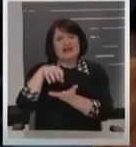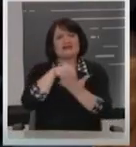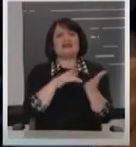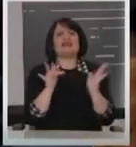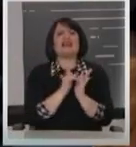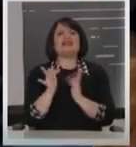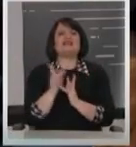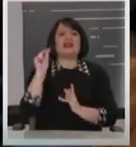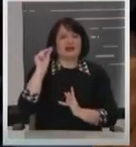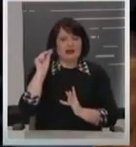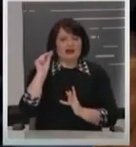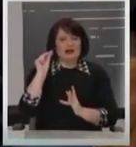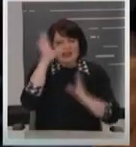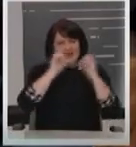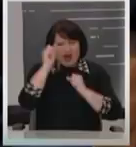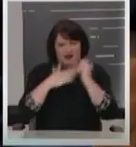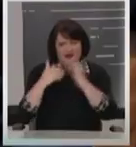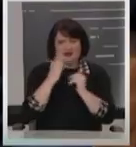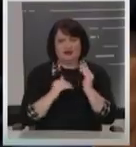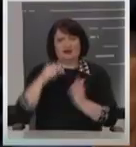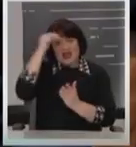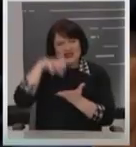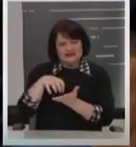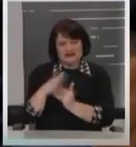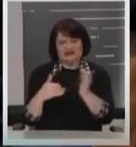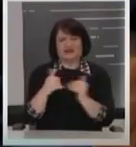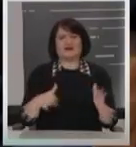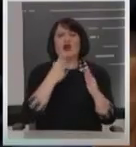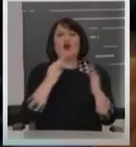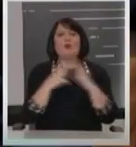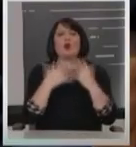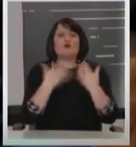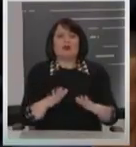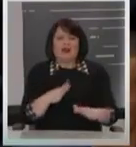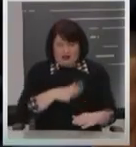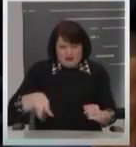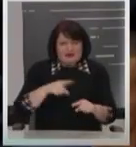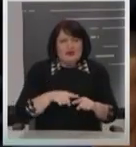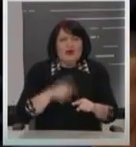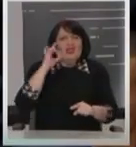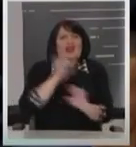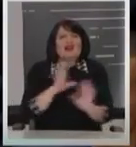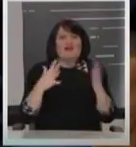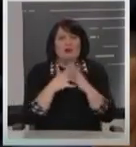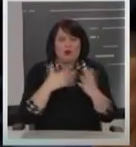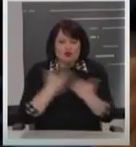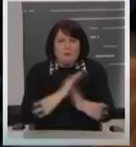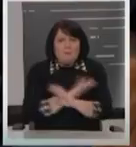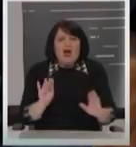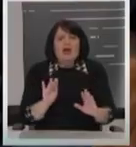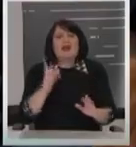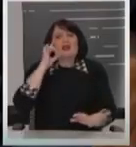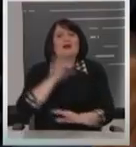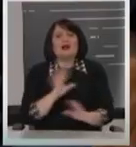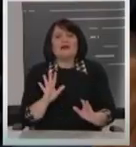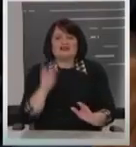χριστιανών Ορθοδόξων του Ιράκ επειδή ο πόλεμος τέλειωσε. Η μόνη χώρα η οποία δεν έχει καταλάβει ότι ο πόλεμος τέλειωσε